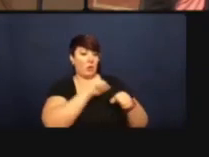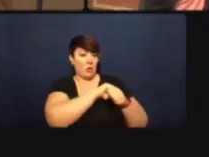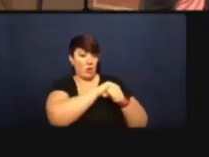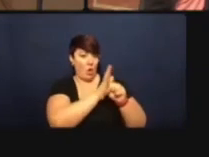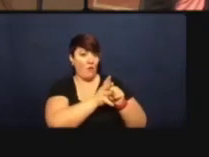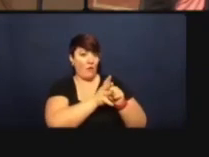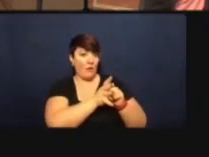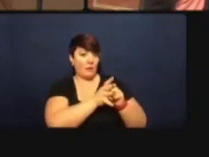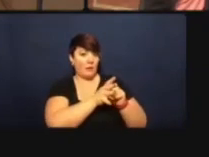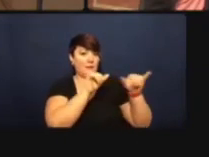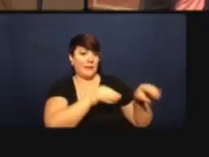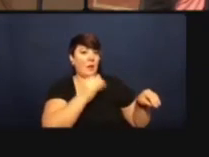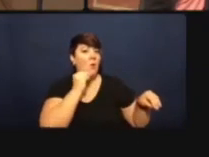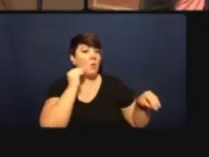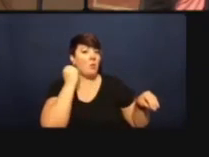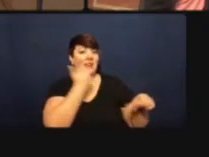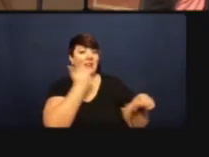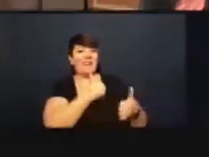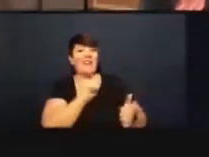kwa sasa